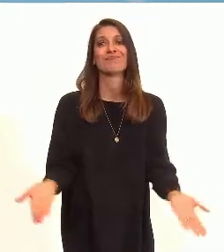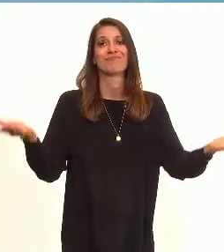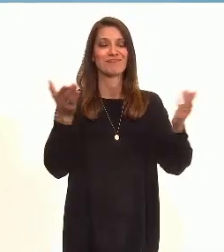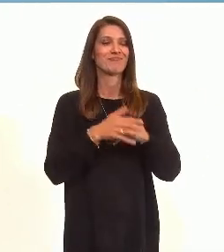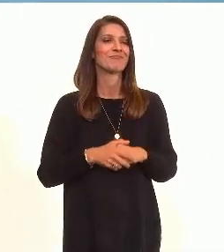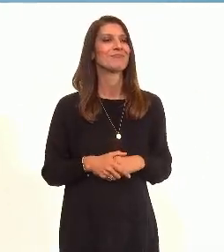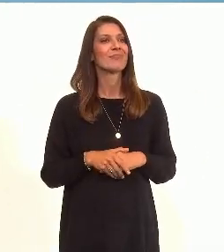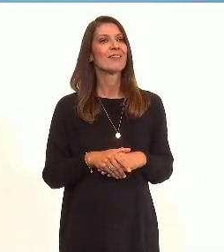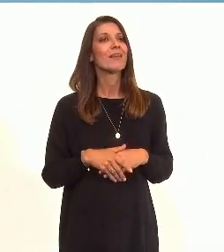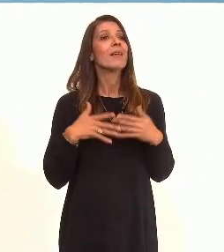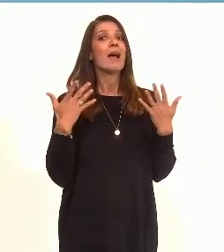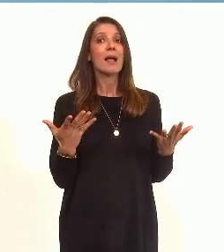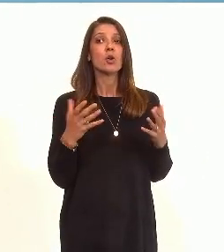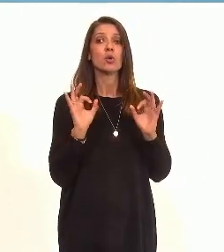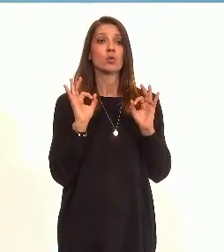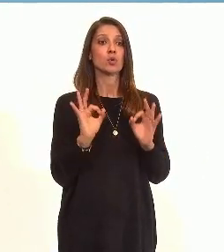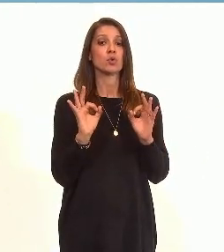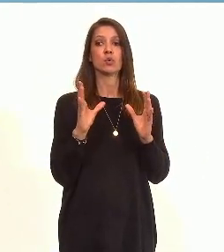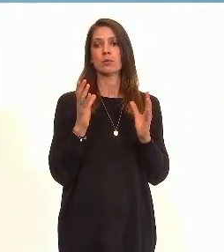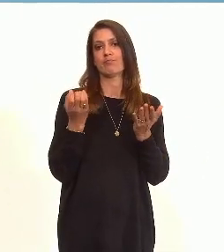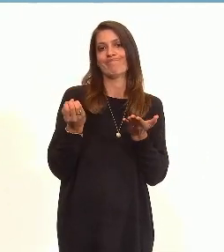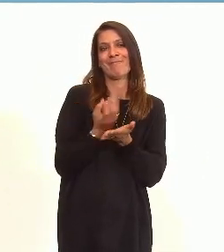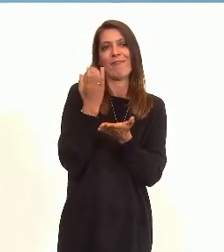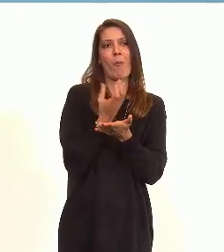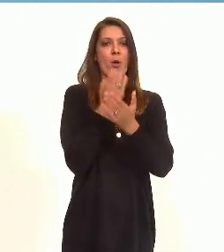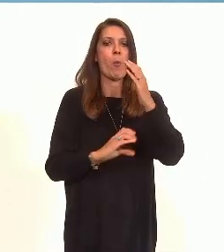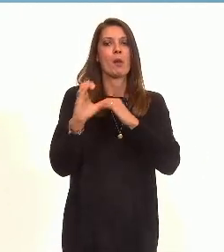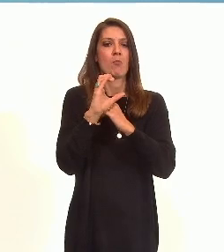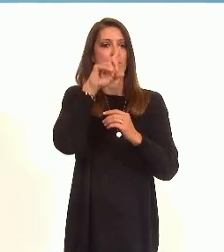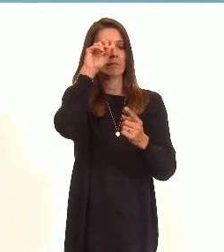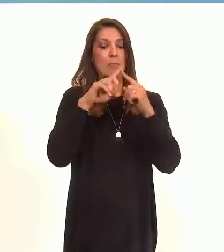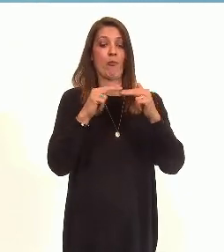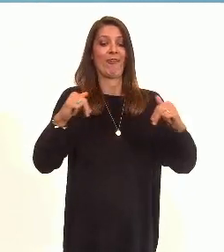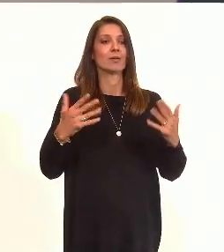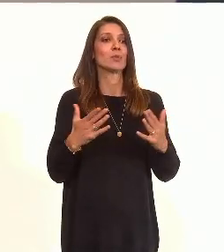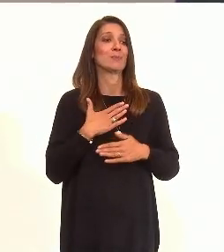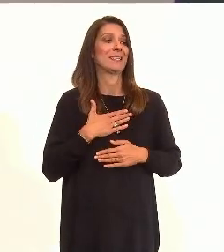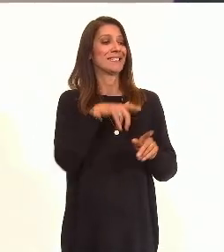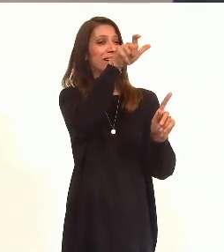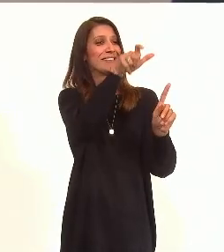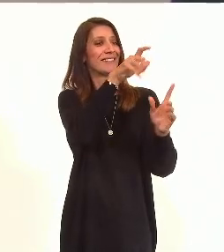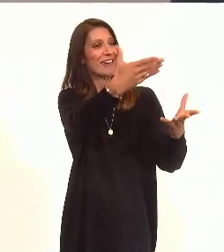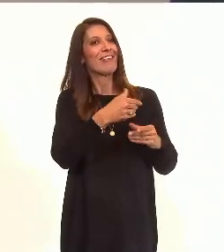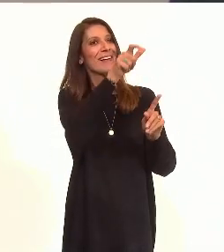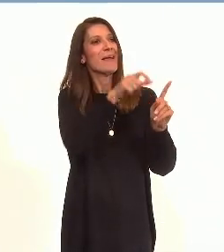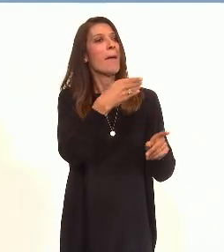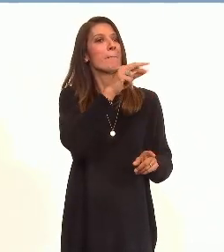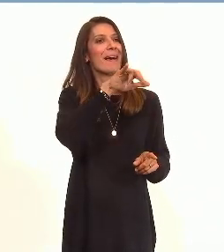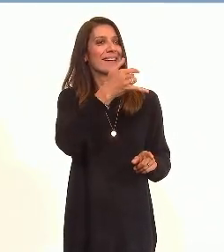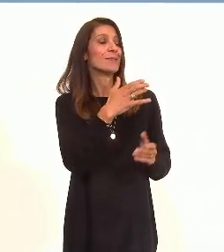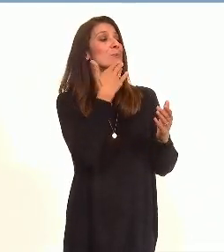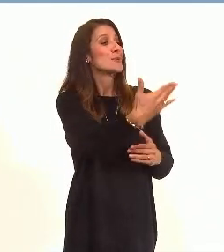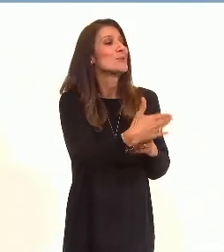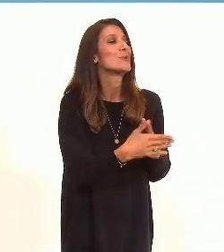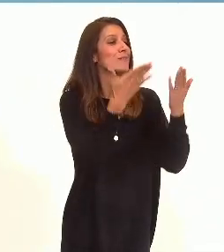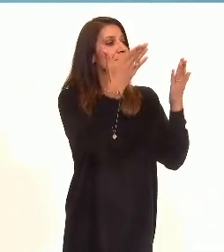nous. Un petit mot de complément sur cette ouverture, et pour cela j'ai le plaisir d'accueillir Marine Boisson-Cohen. Bonjour, vous